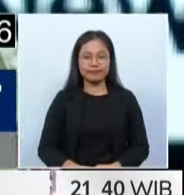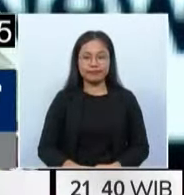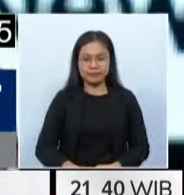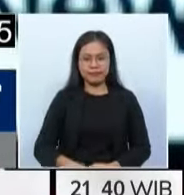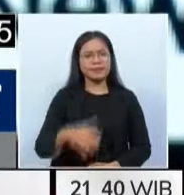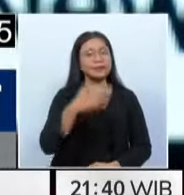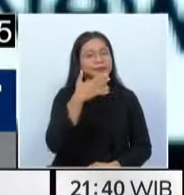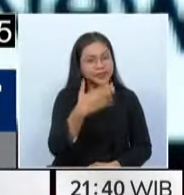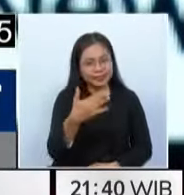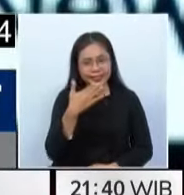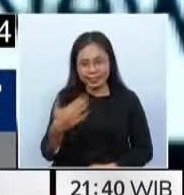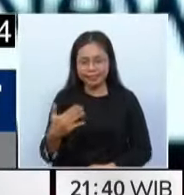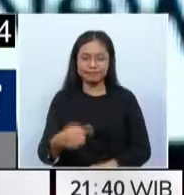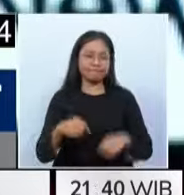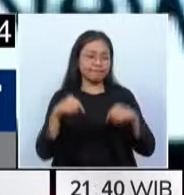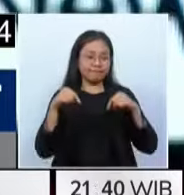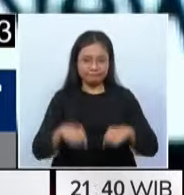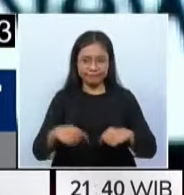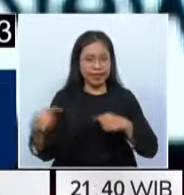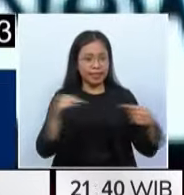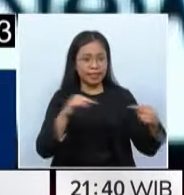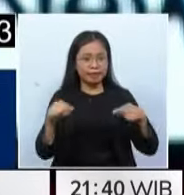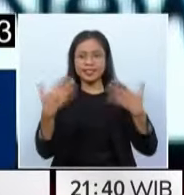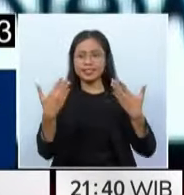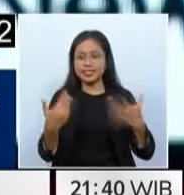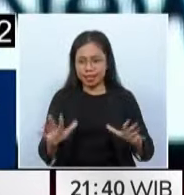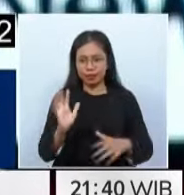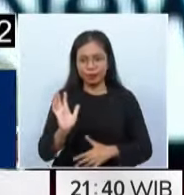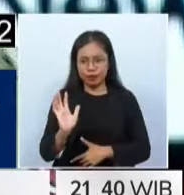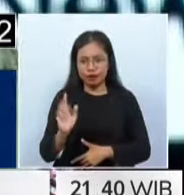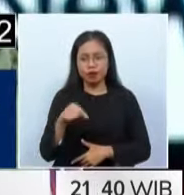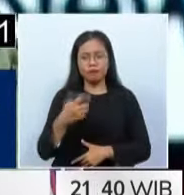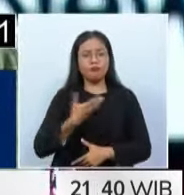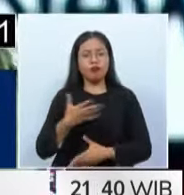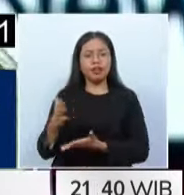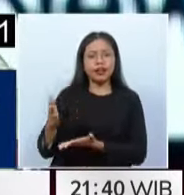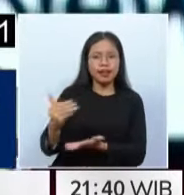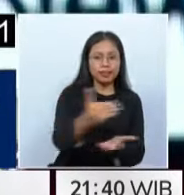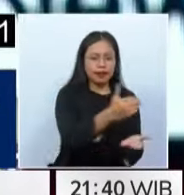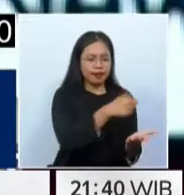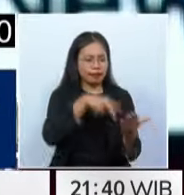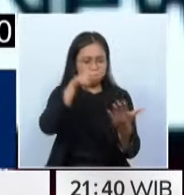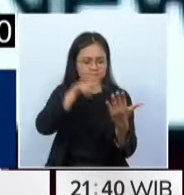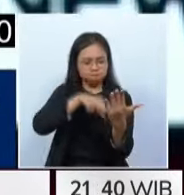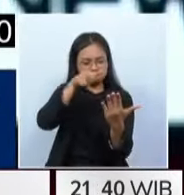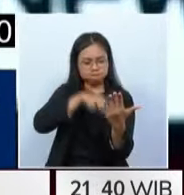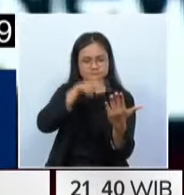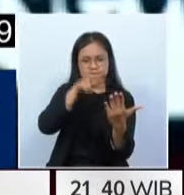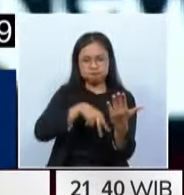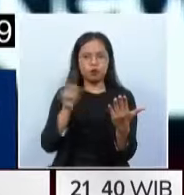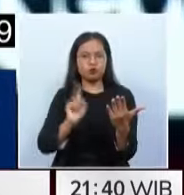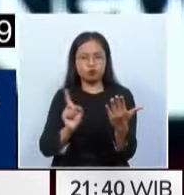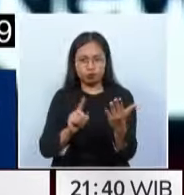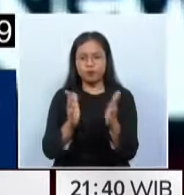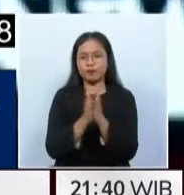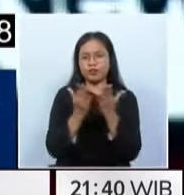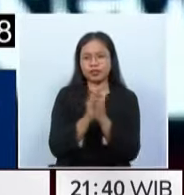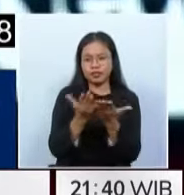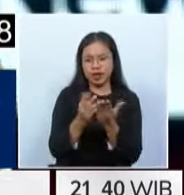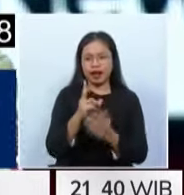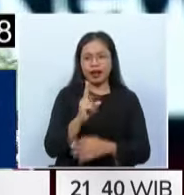silakan Sa saya ingin membacakan kembali data Saya khawatir kita keliru kalau dari buku himpunan rkakl